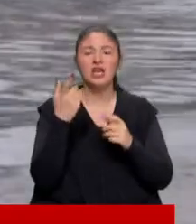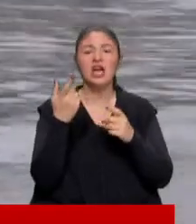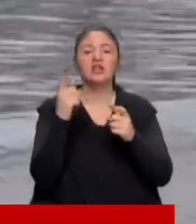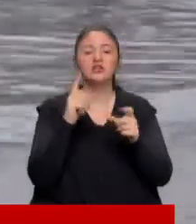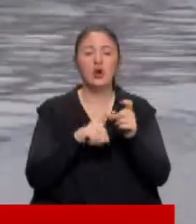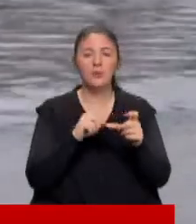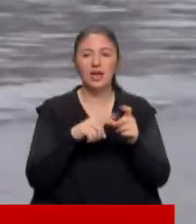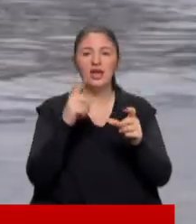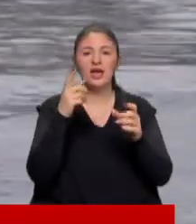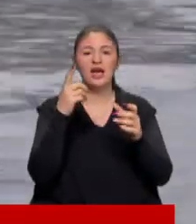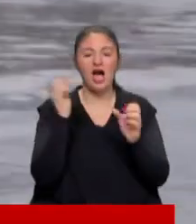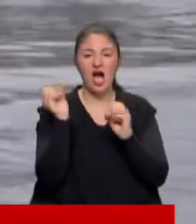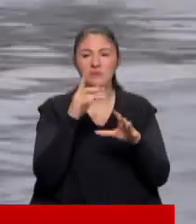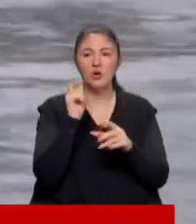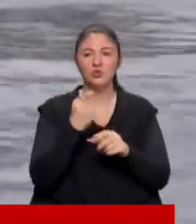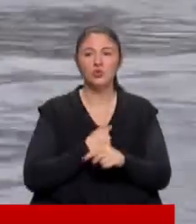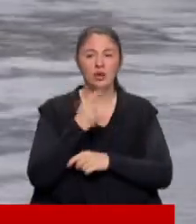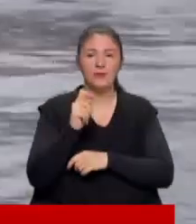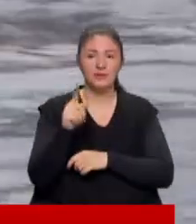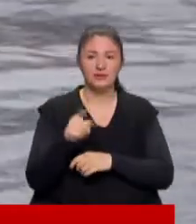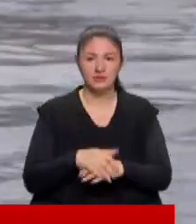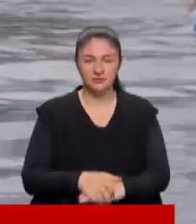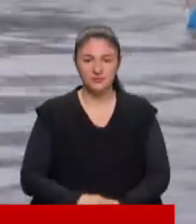çöplerini konteynerlere atma konusunda uyarıldı.